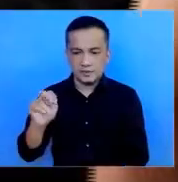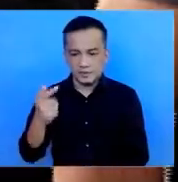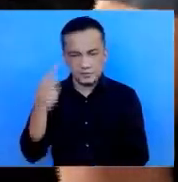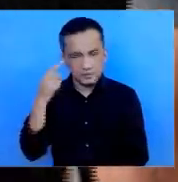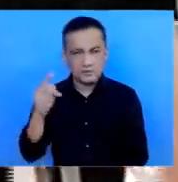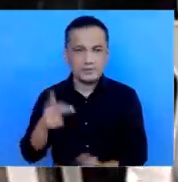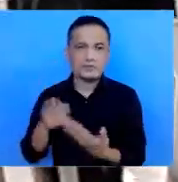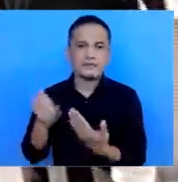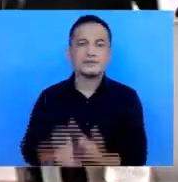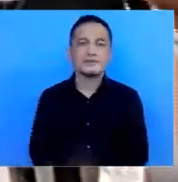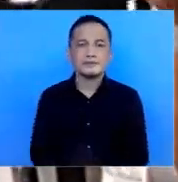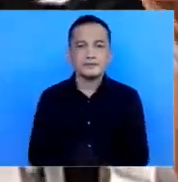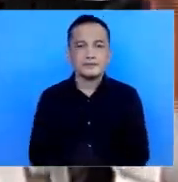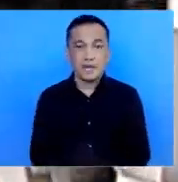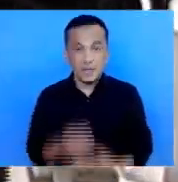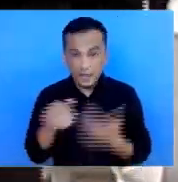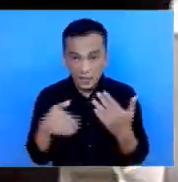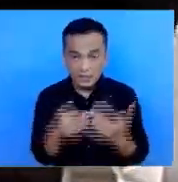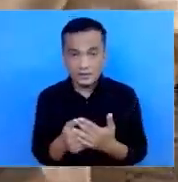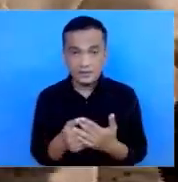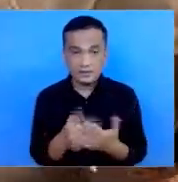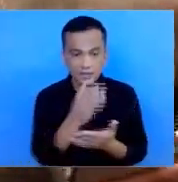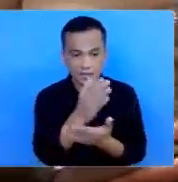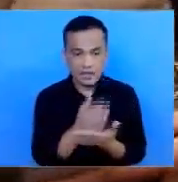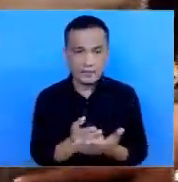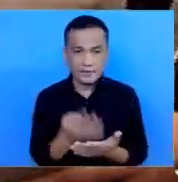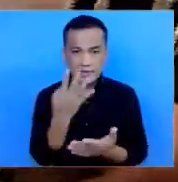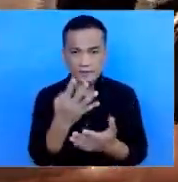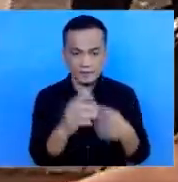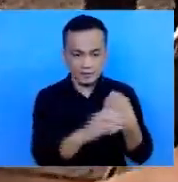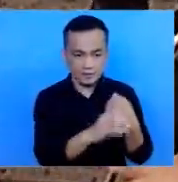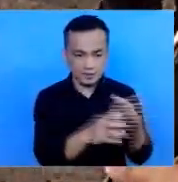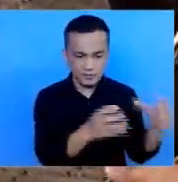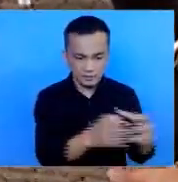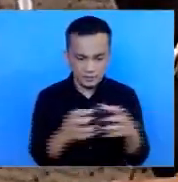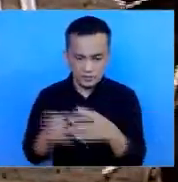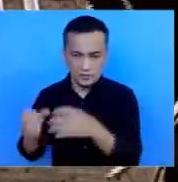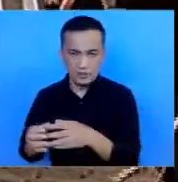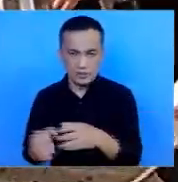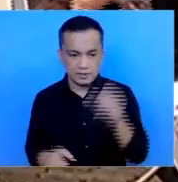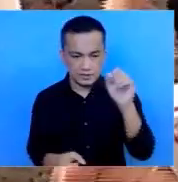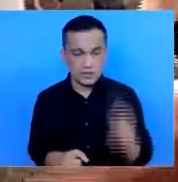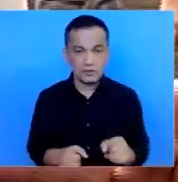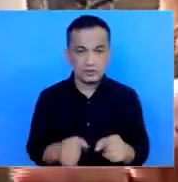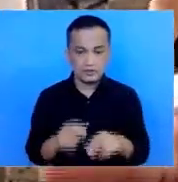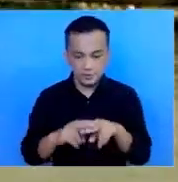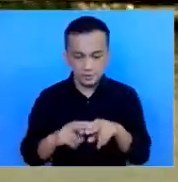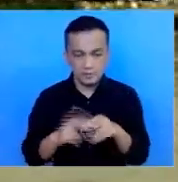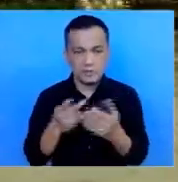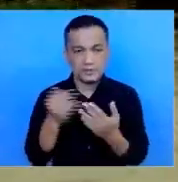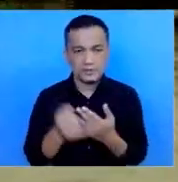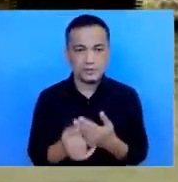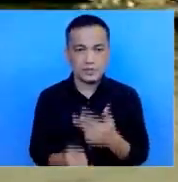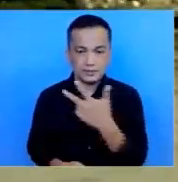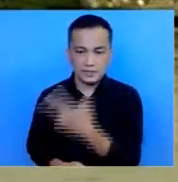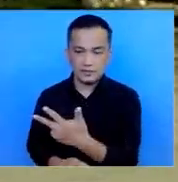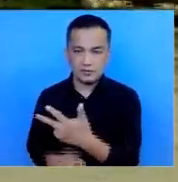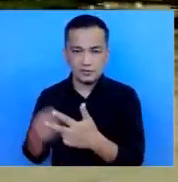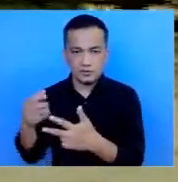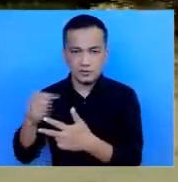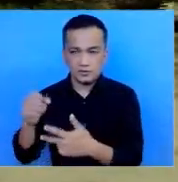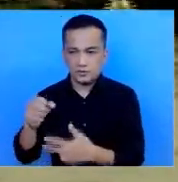proyekto. Lahat sa 4 na contract packages itong South Commuter Railway Project, kung saan 3 rito ang nakuha ng